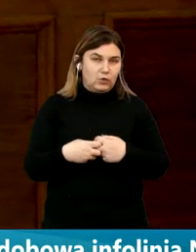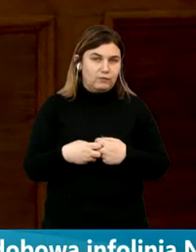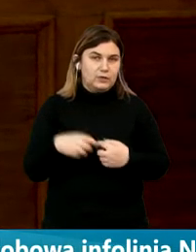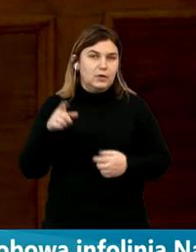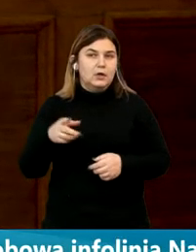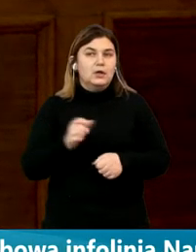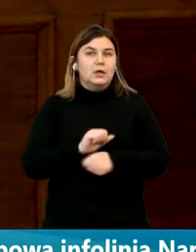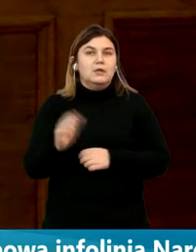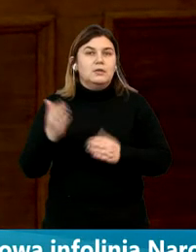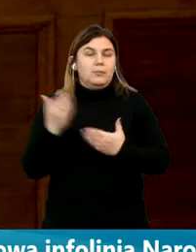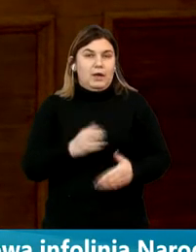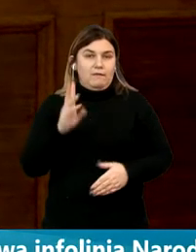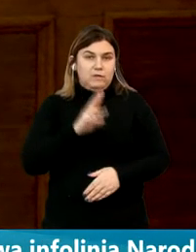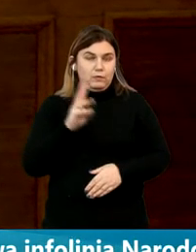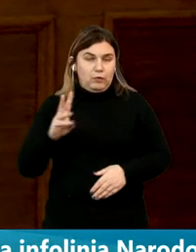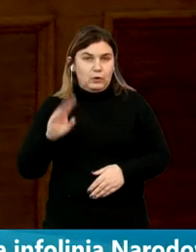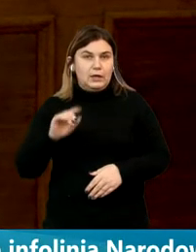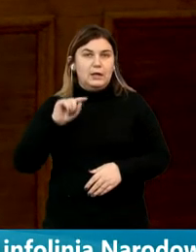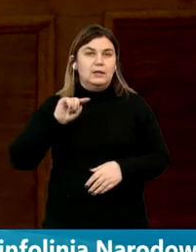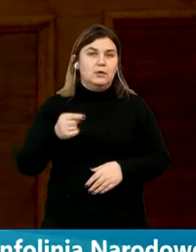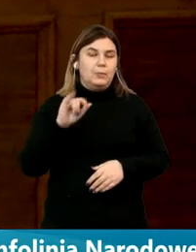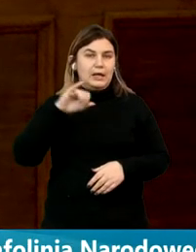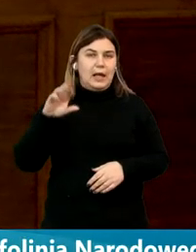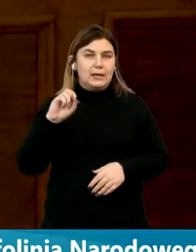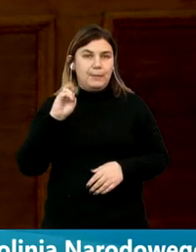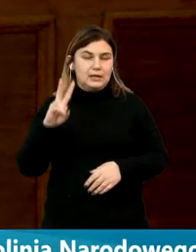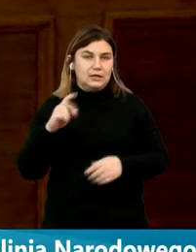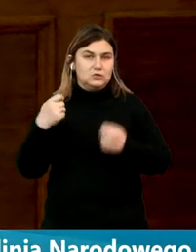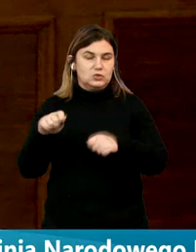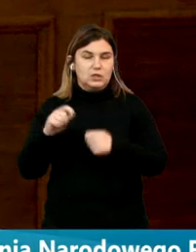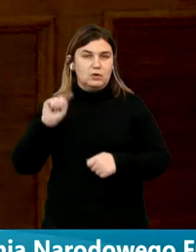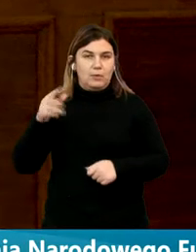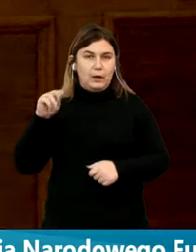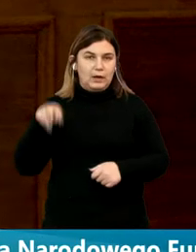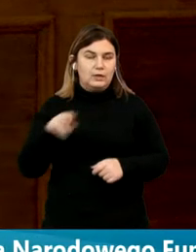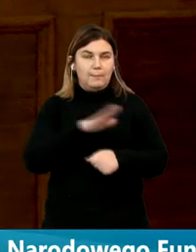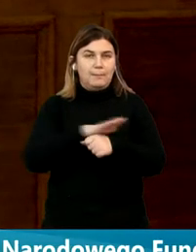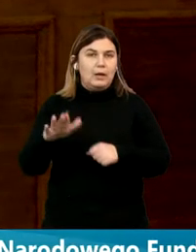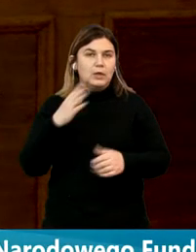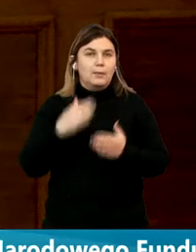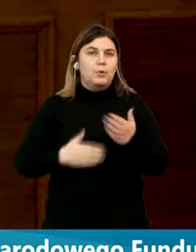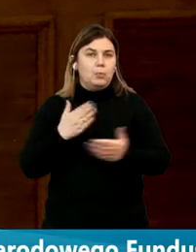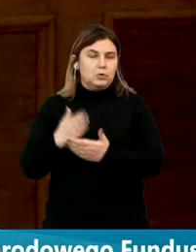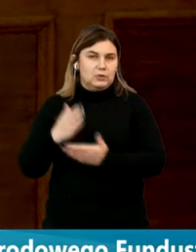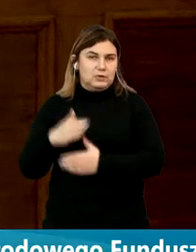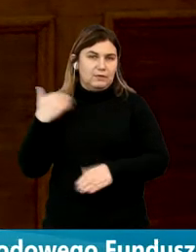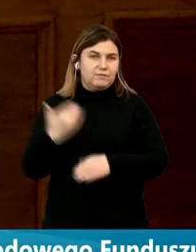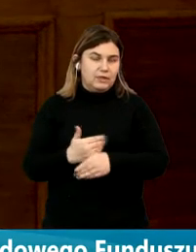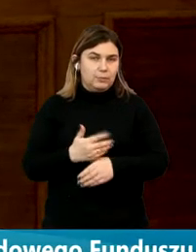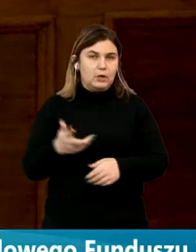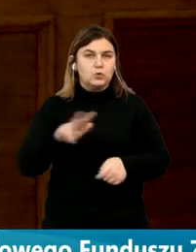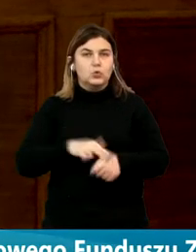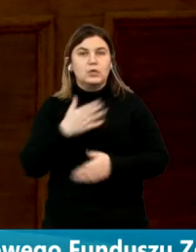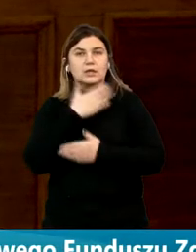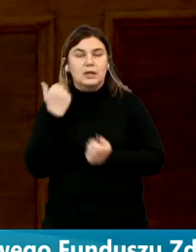na stronę www.jarmarkszczecin.eu. Tam jest pełna oferta przedsiębiorców, których nie ma może